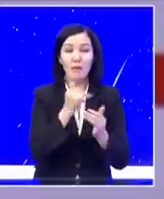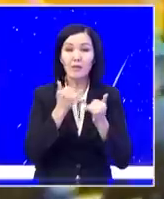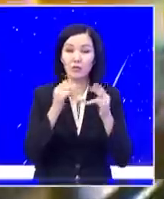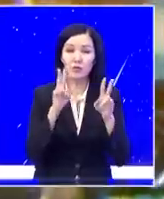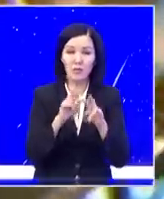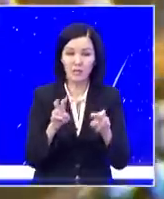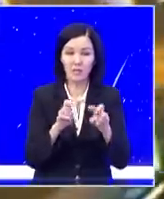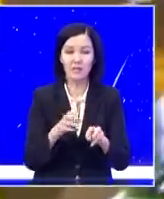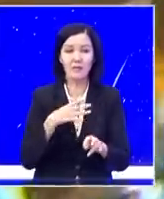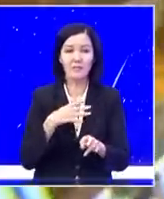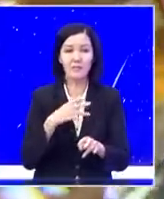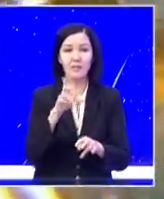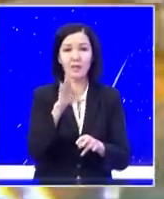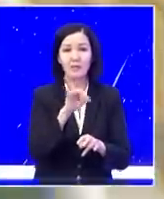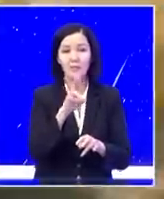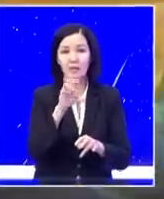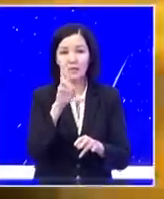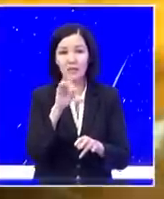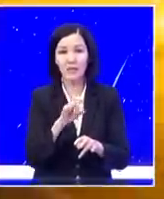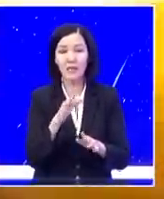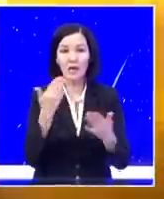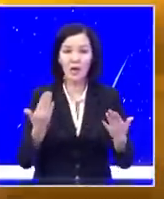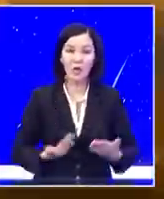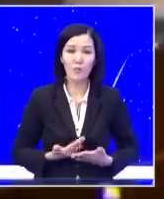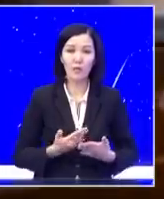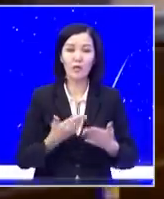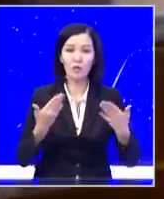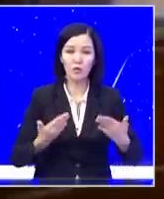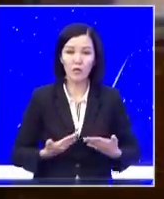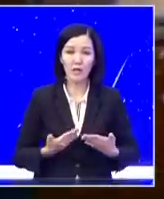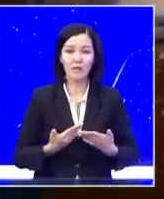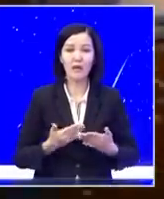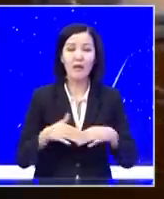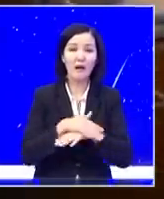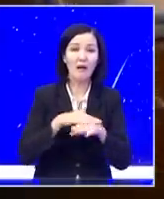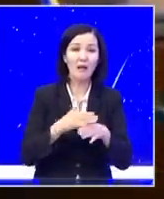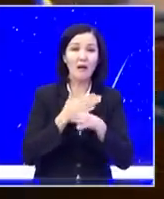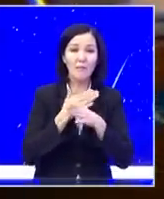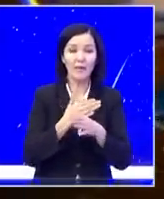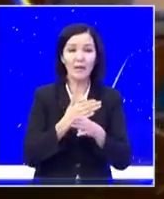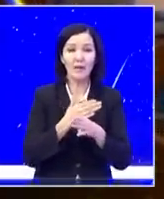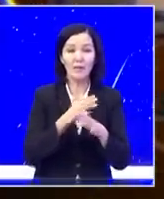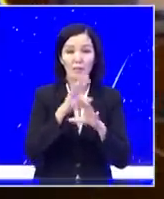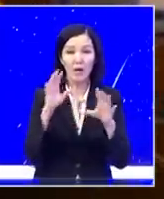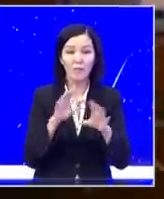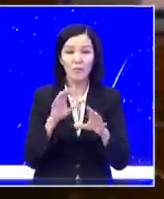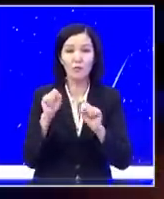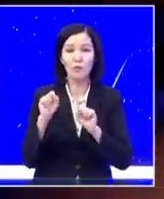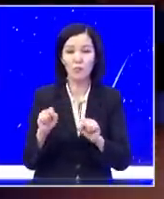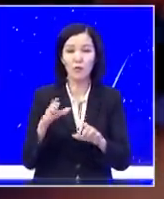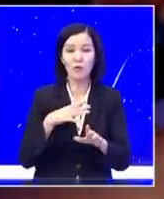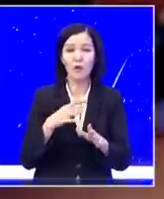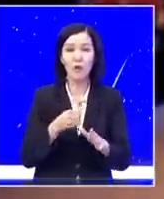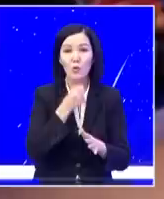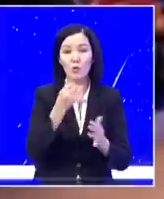іздедік. Бисекен табосы әлеуметтік тұрмыстық жобалармен елге тірек пана болды, тірісіндек тұлғаға айналды, үлкенге құрмет